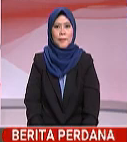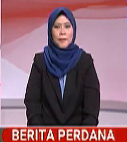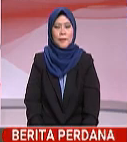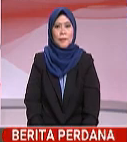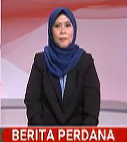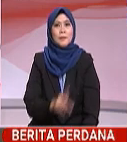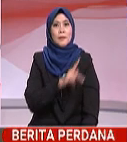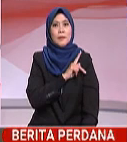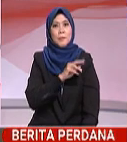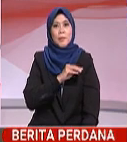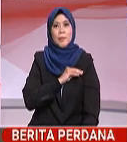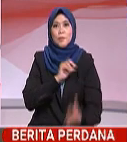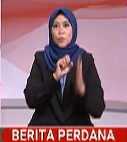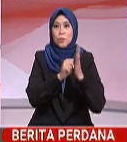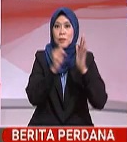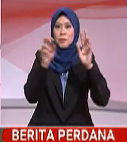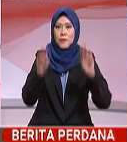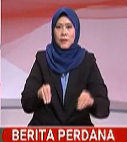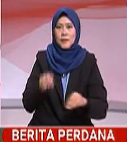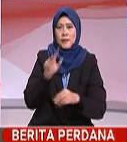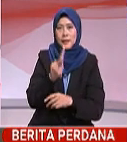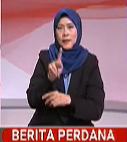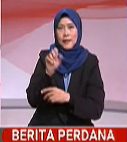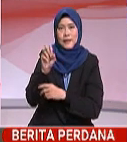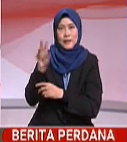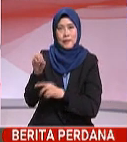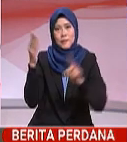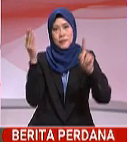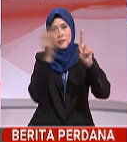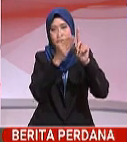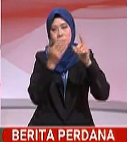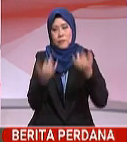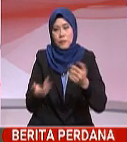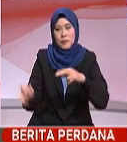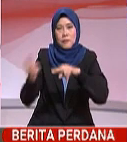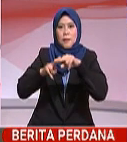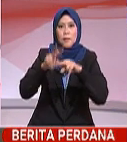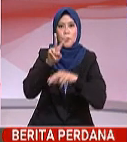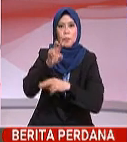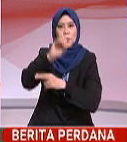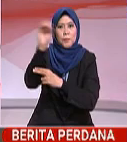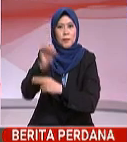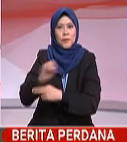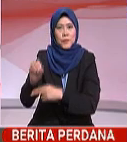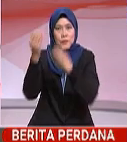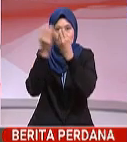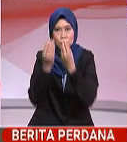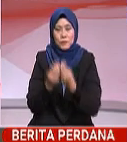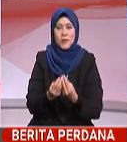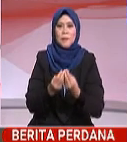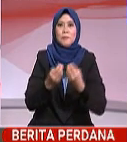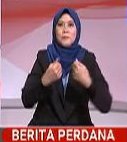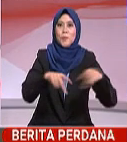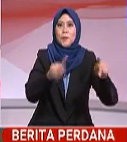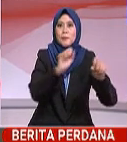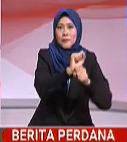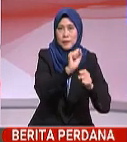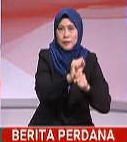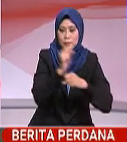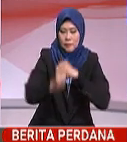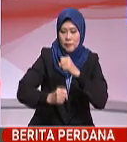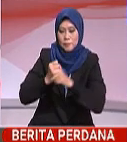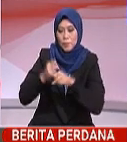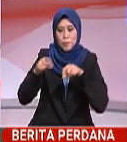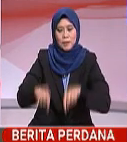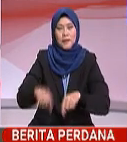Sementara itu, Kementerian Sumber Manusia KSM menyasarkan peningkatan 20% dalam jumlah penempatan pekerjaan tahun ini